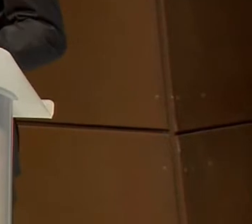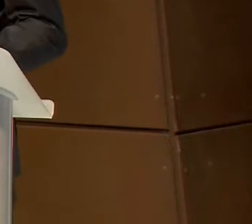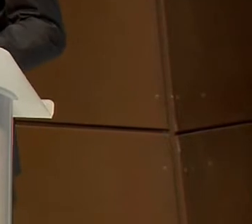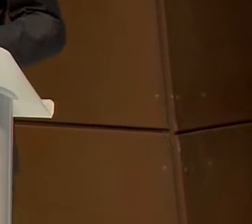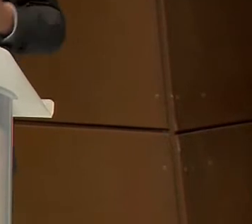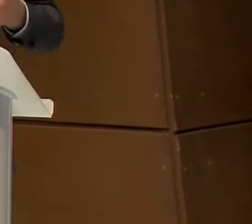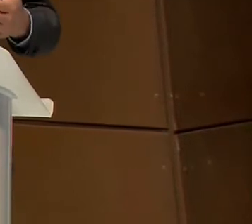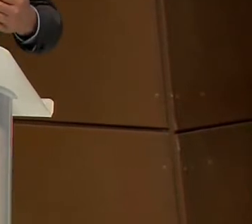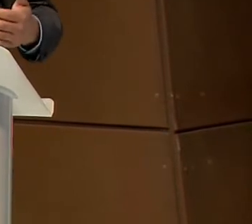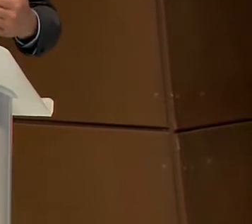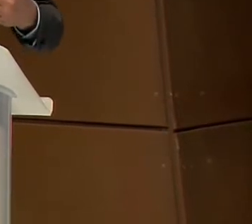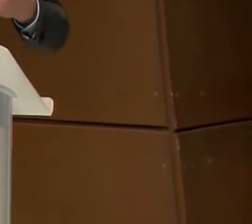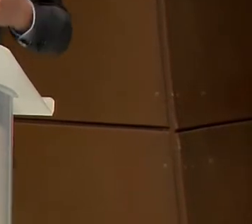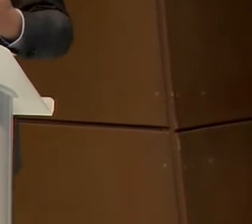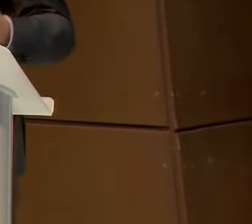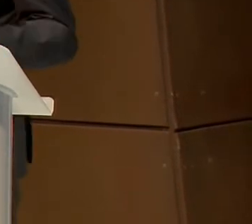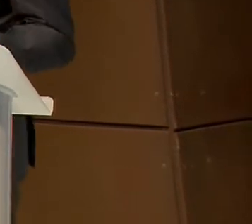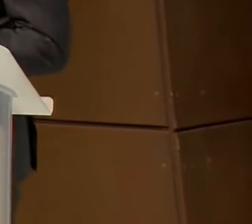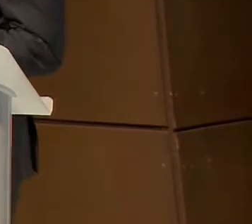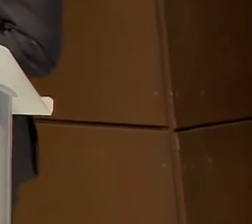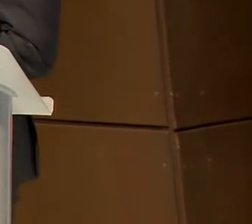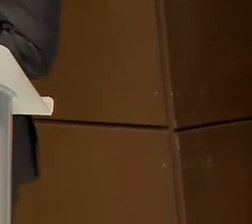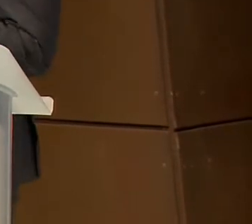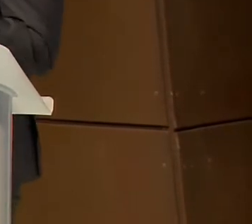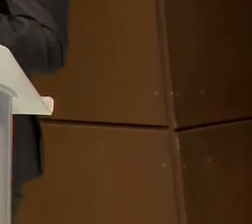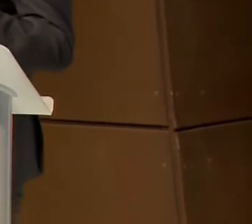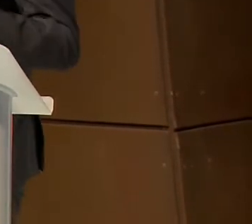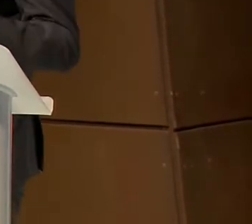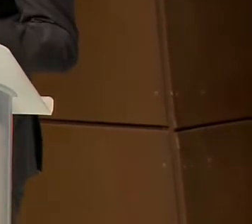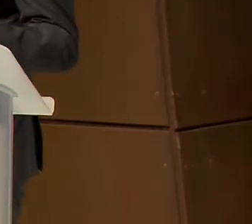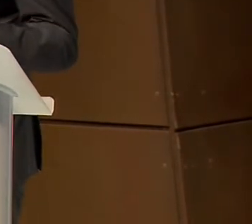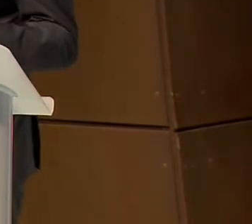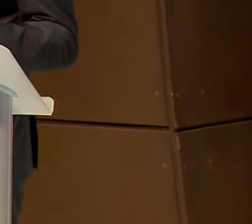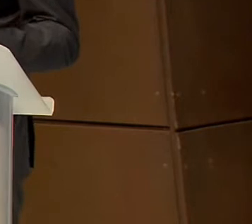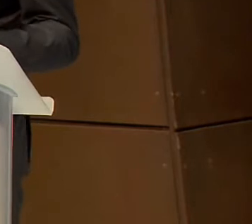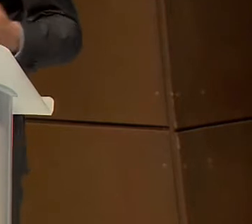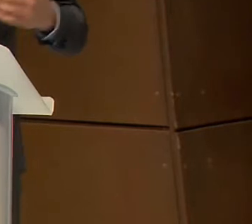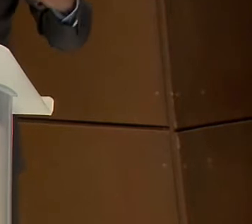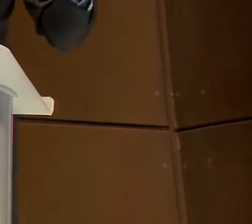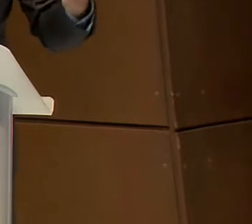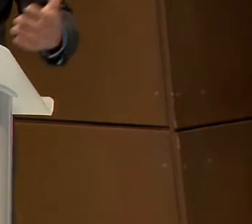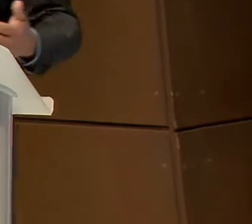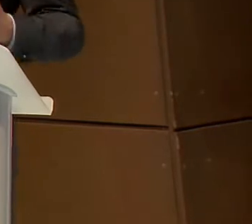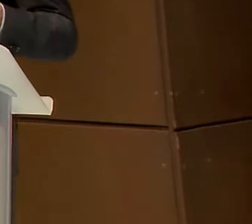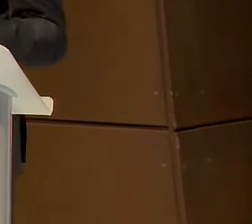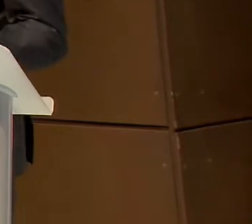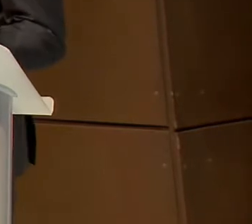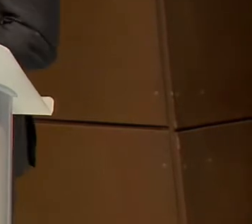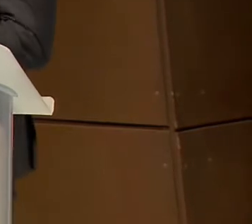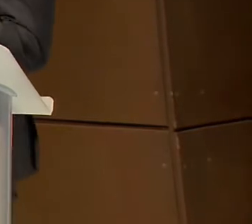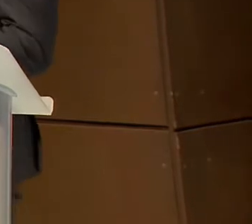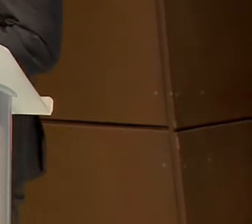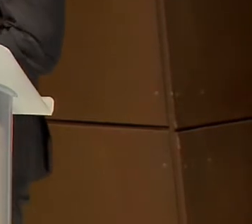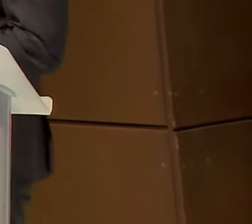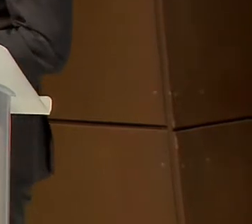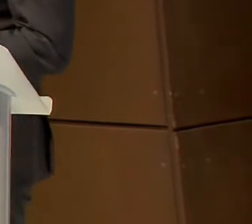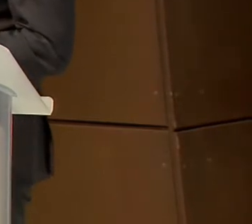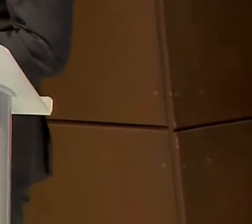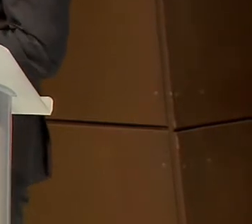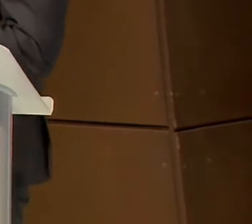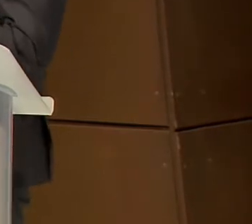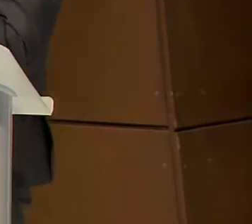Entscheidendes. Sie haben den Anfang gemacht, dass der eiserne Vorhang zwischen Ost und West aufgehoben